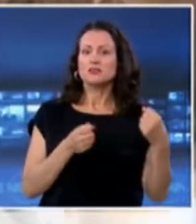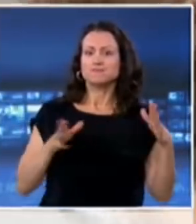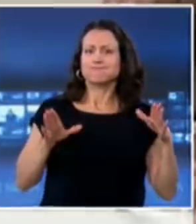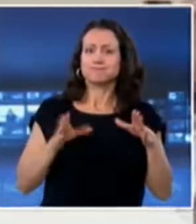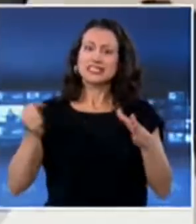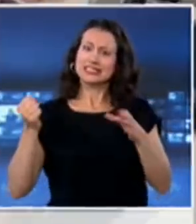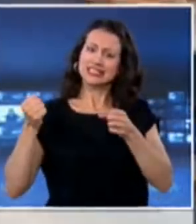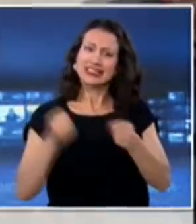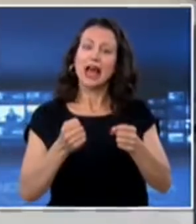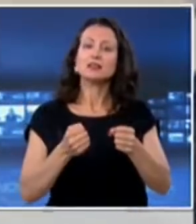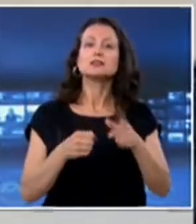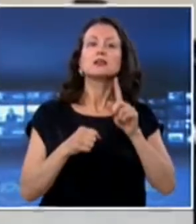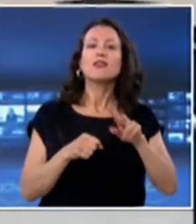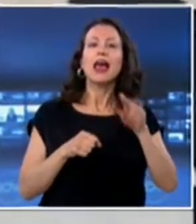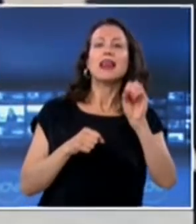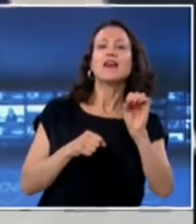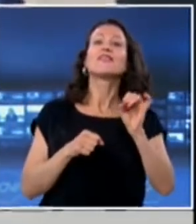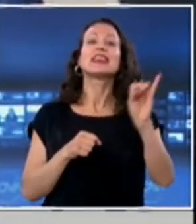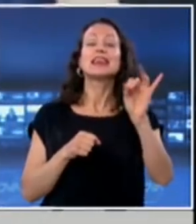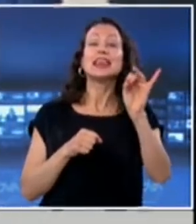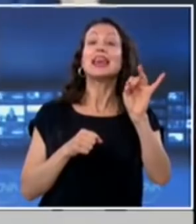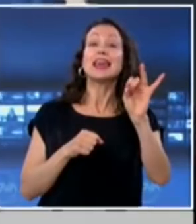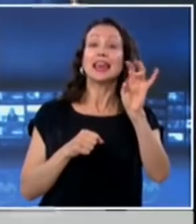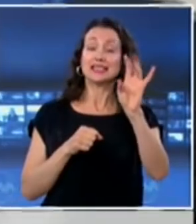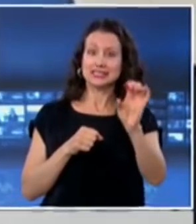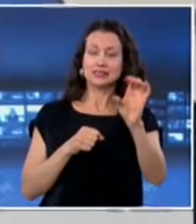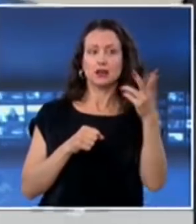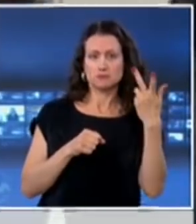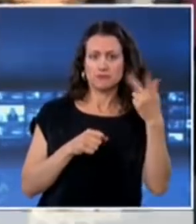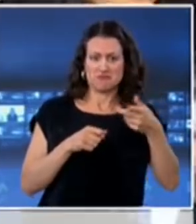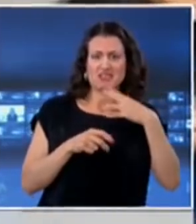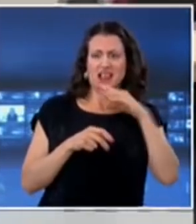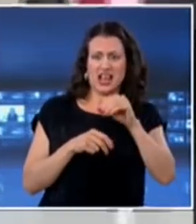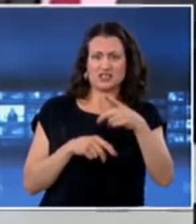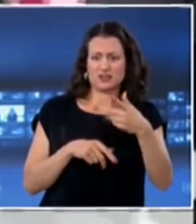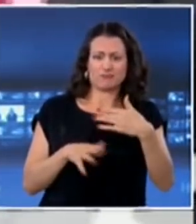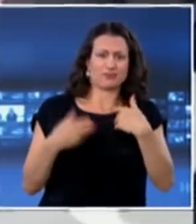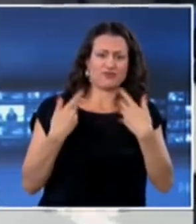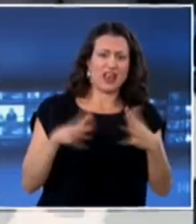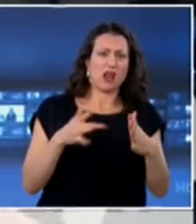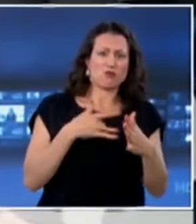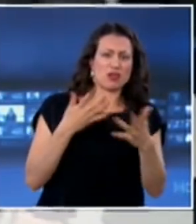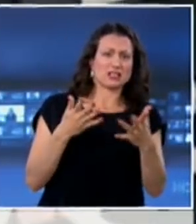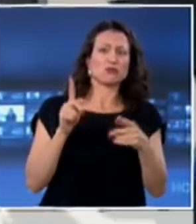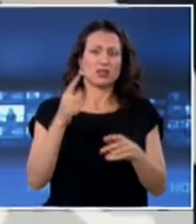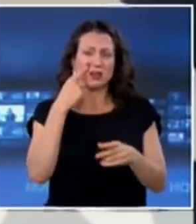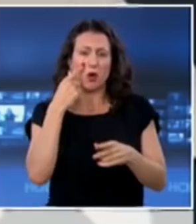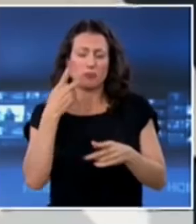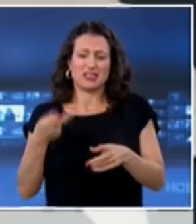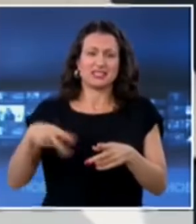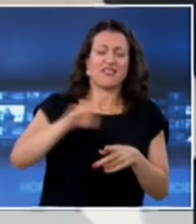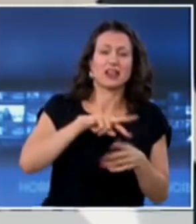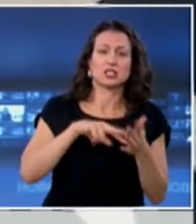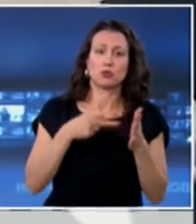за да му връчат протестна декларация. В нея те изразяват възмущение от опита да се върне в политиката и го обвиняват, че